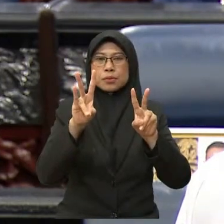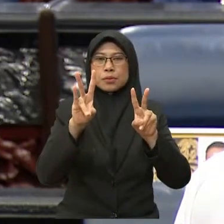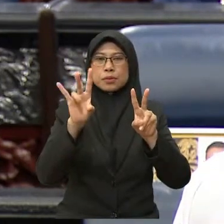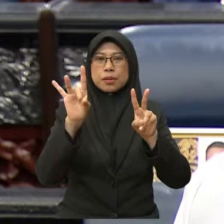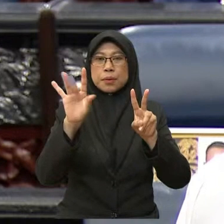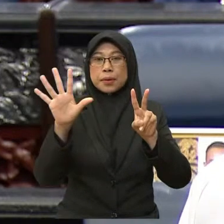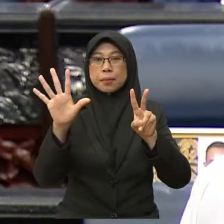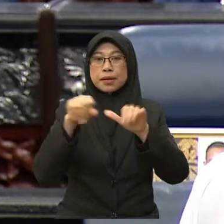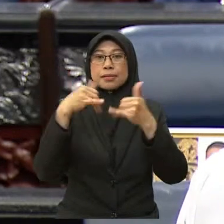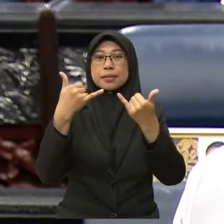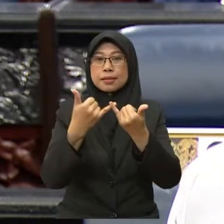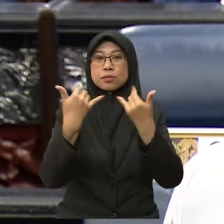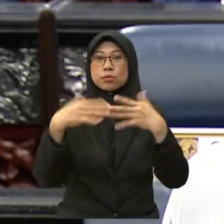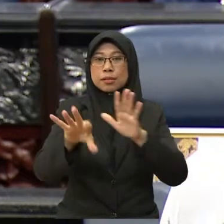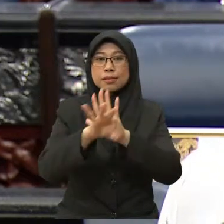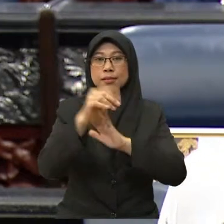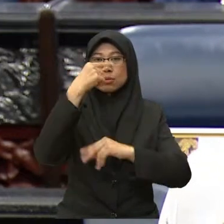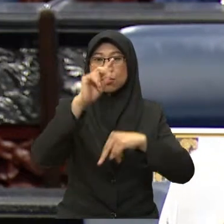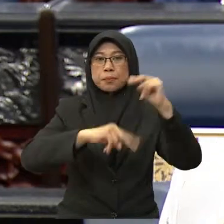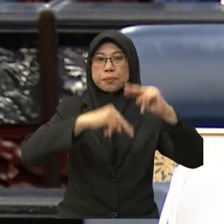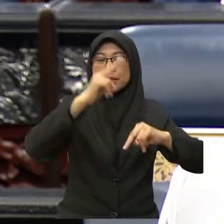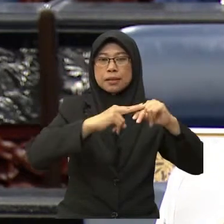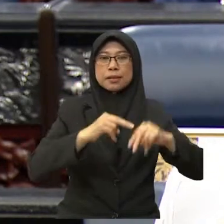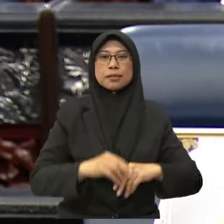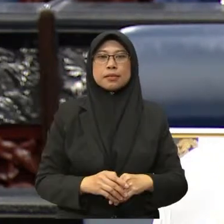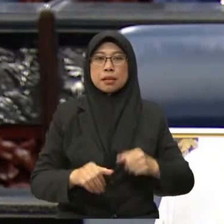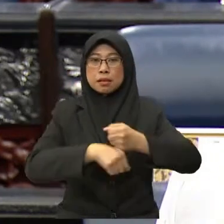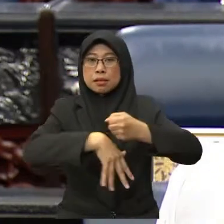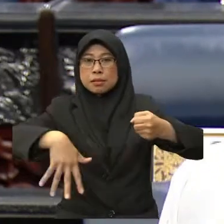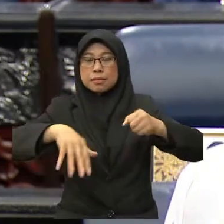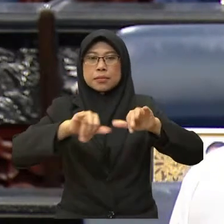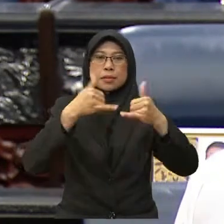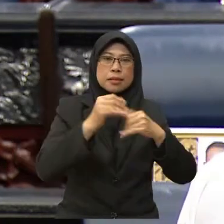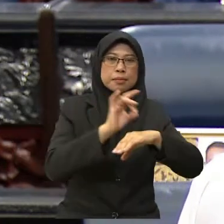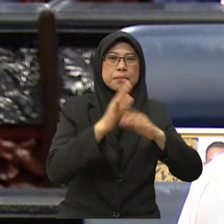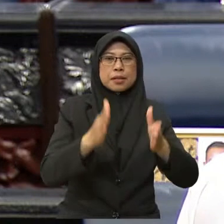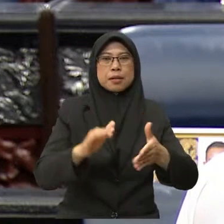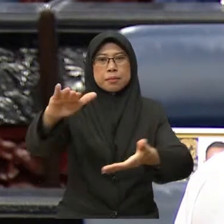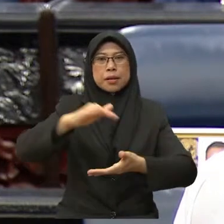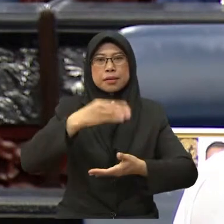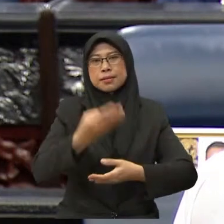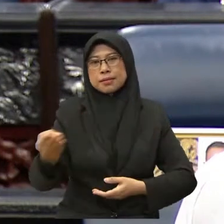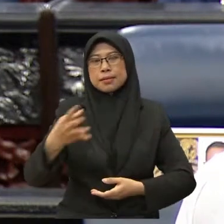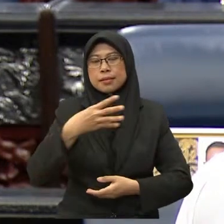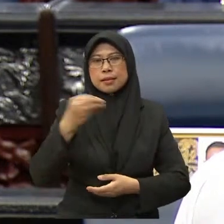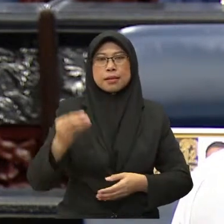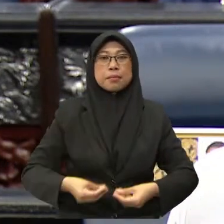2,785 syarikat terdiri daripada subkontraktor, konsultan, pembekal serta pemberi